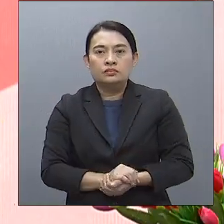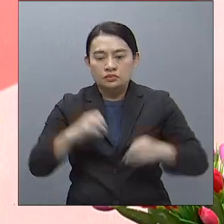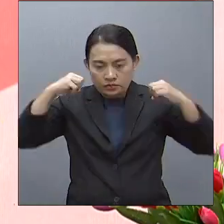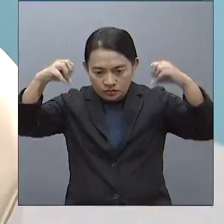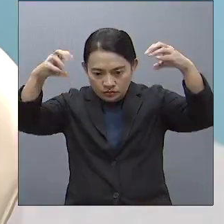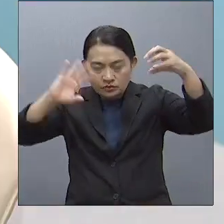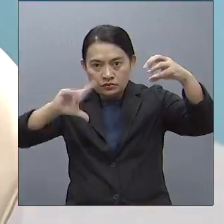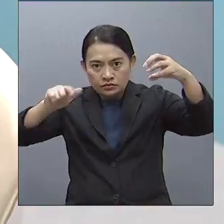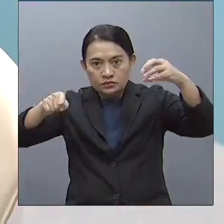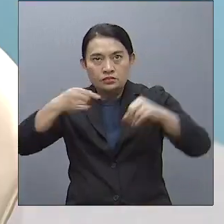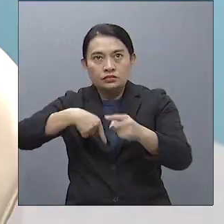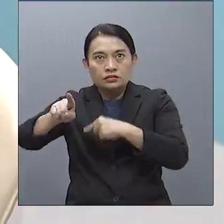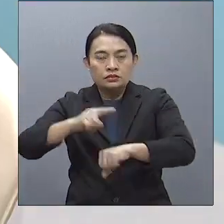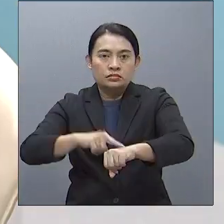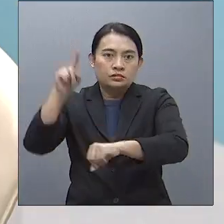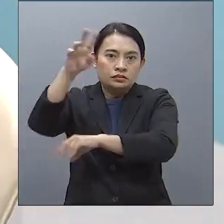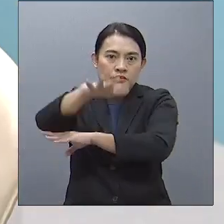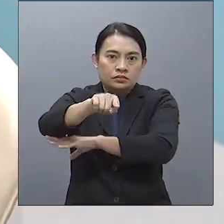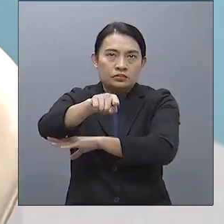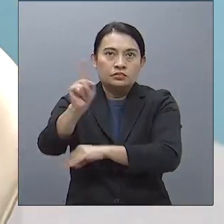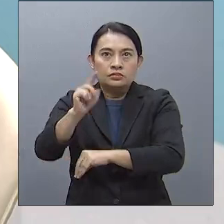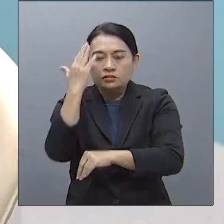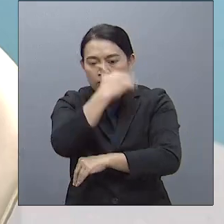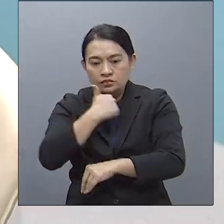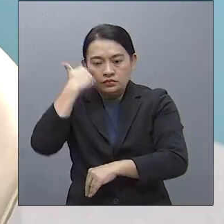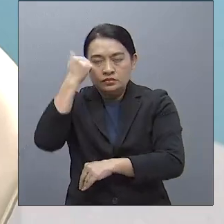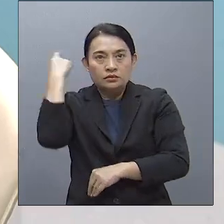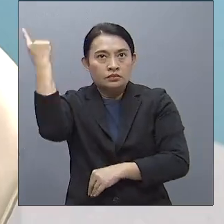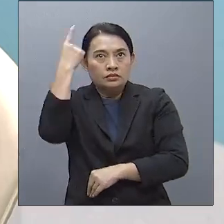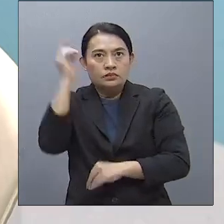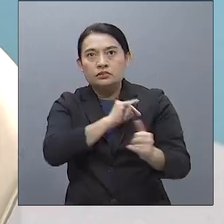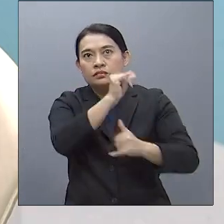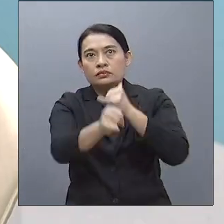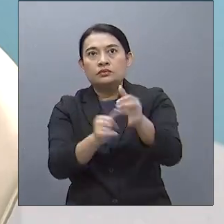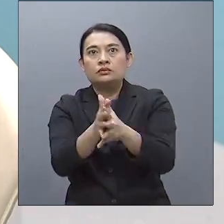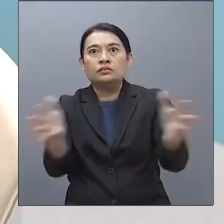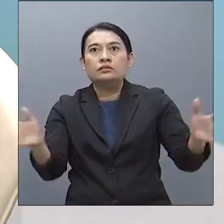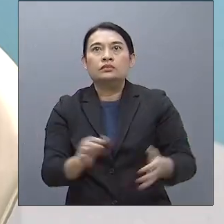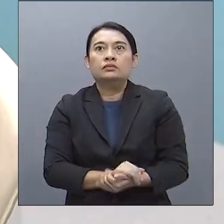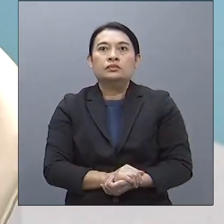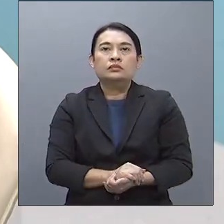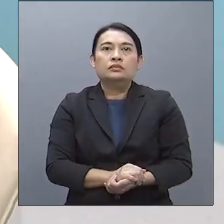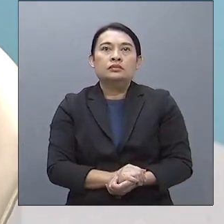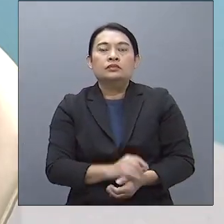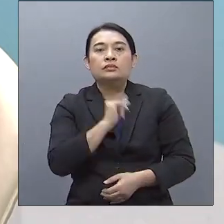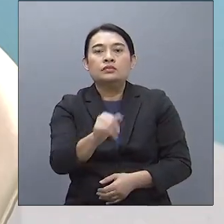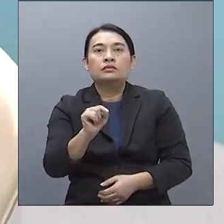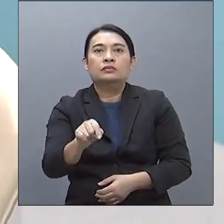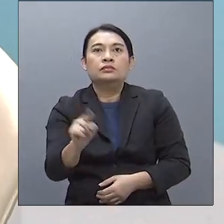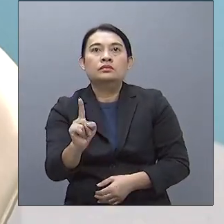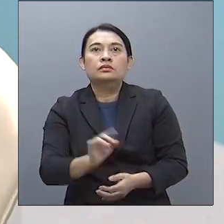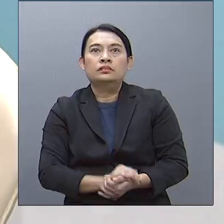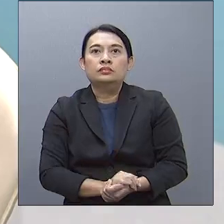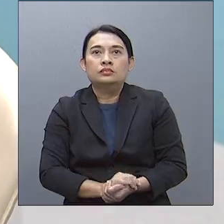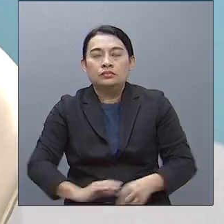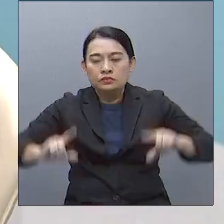น้องบอกว่าไปมาวันแรกช่วงบ่ายเย็นค่ะชมพูสะพรั่งสวยมากนักท่องเที่ยวก็เยอะมากเช่นกันคือหนึ่งศิลปะในการไปแบบนี้นะถ่าย